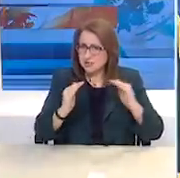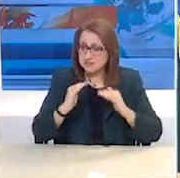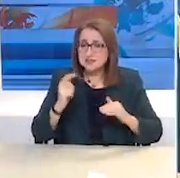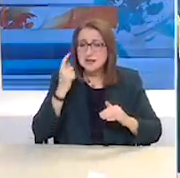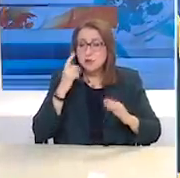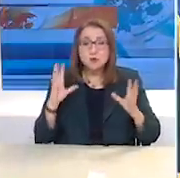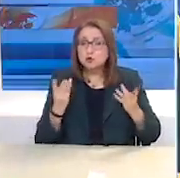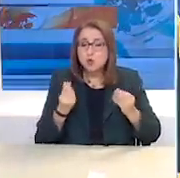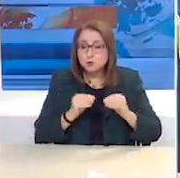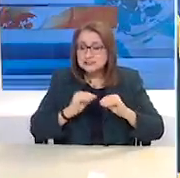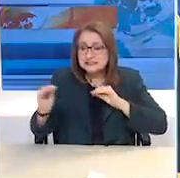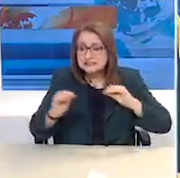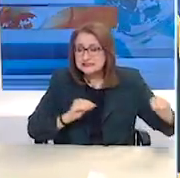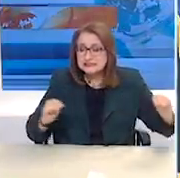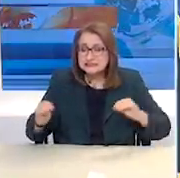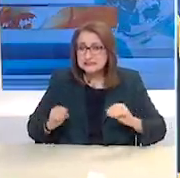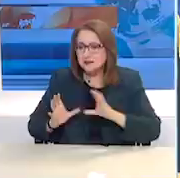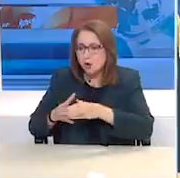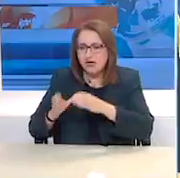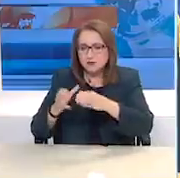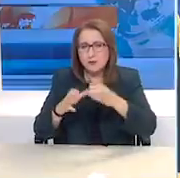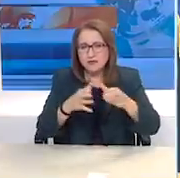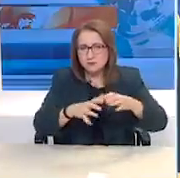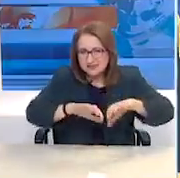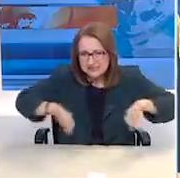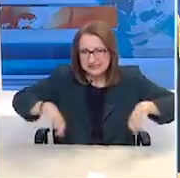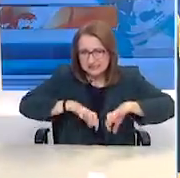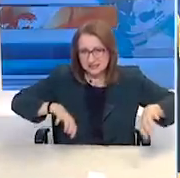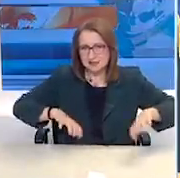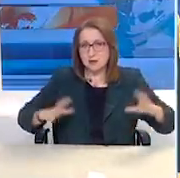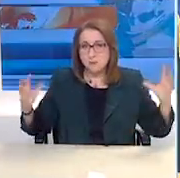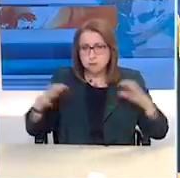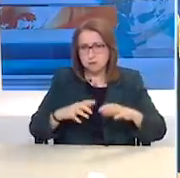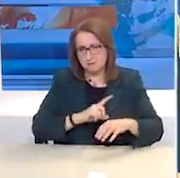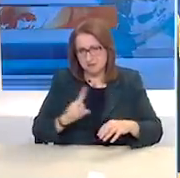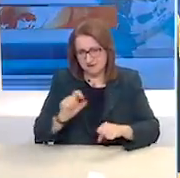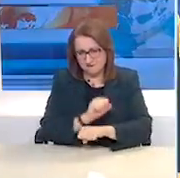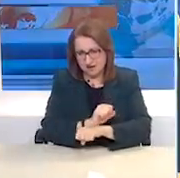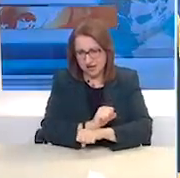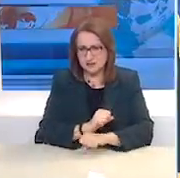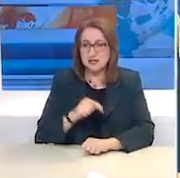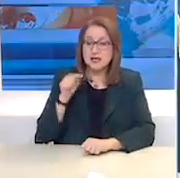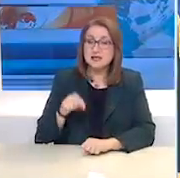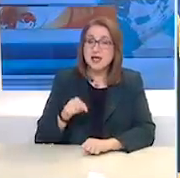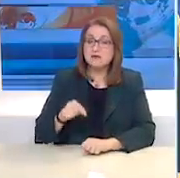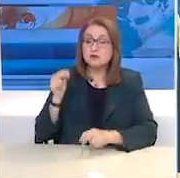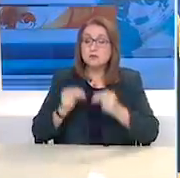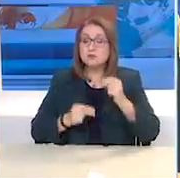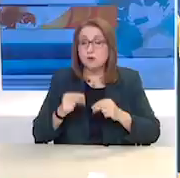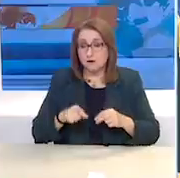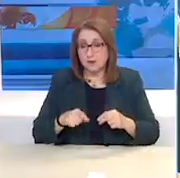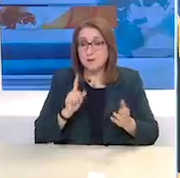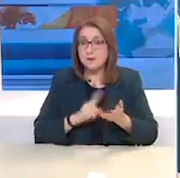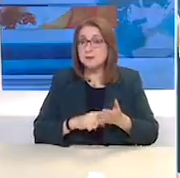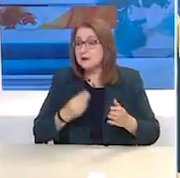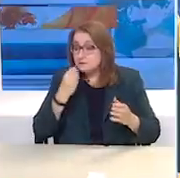μικρότερου συγχρονισμού και ακόμα καλύτερης απόκρισης. Οι πληθυσμοί αυτοί αποτελούν προτεραιότητα για σωστές συνθήκες διαβίωσης, σωστές